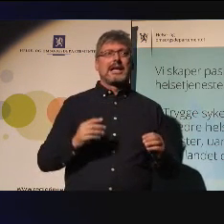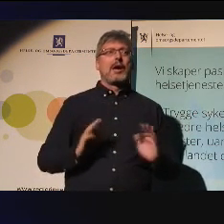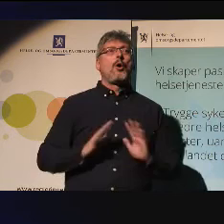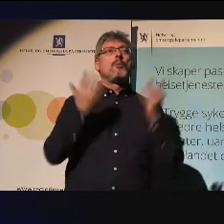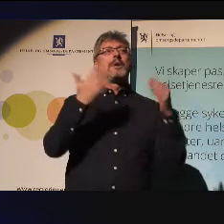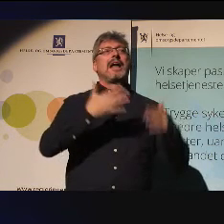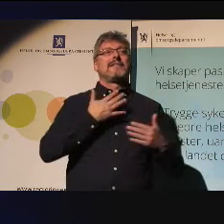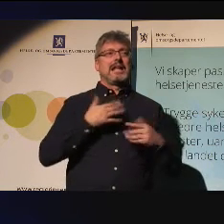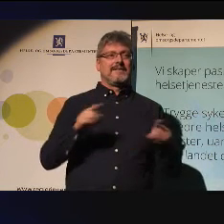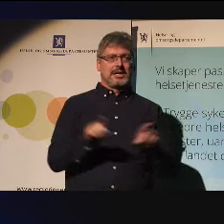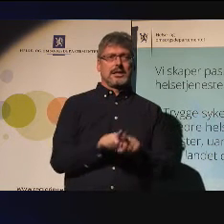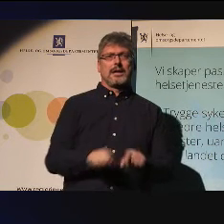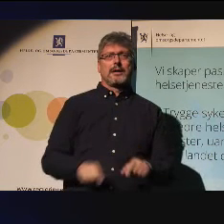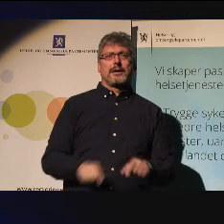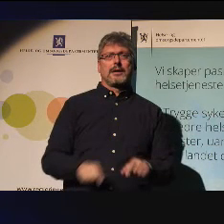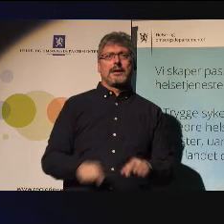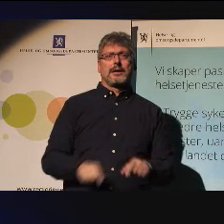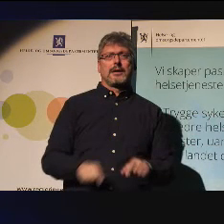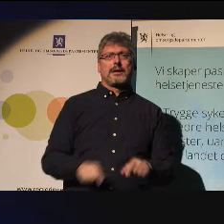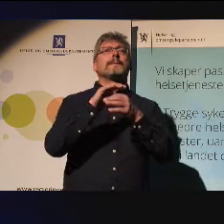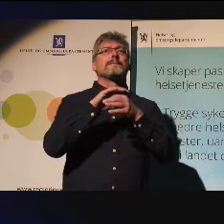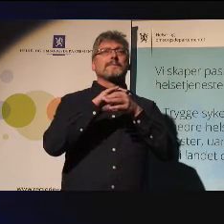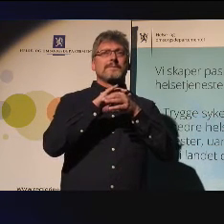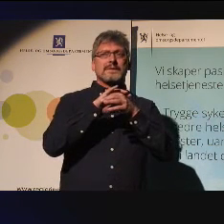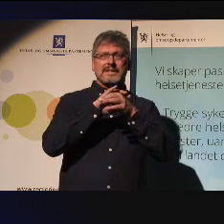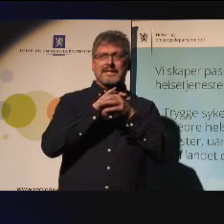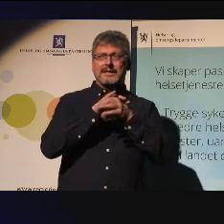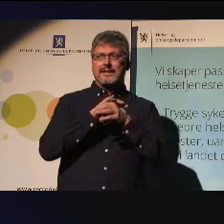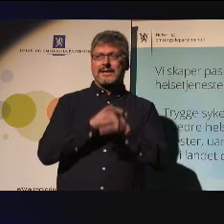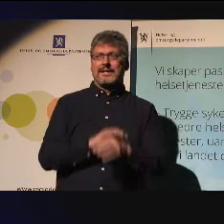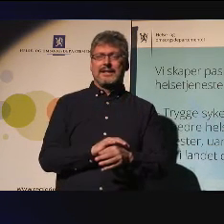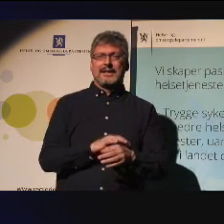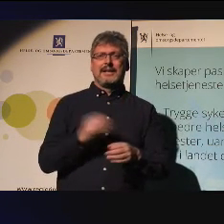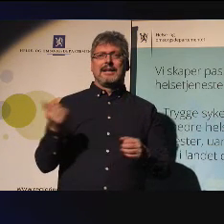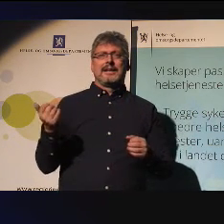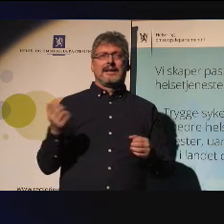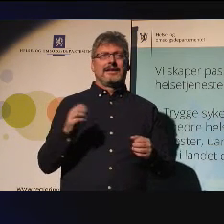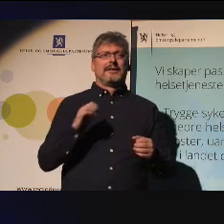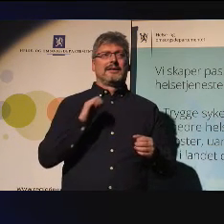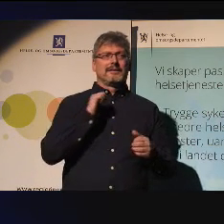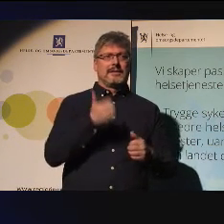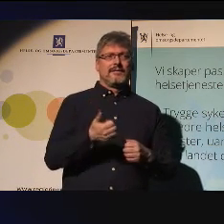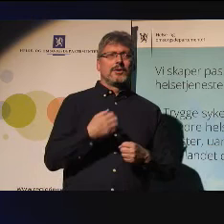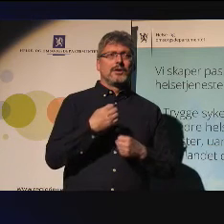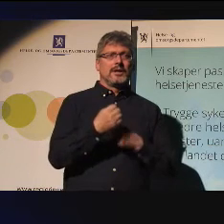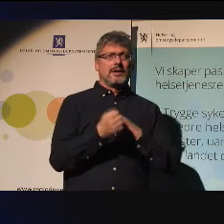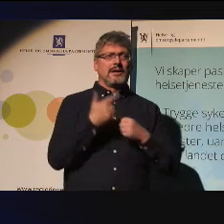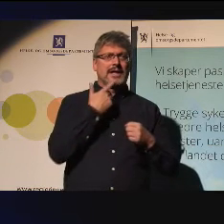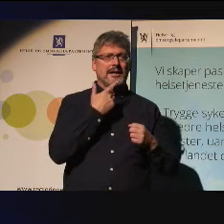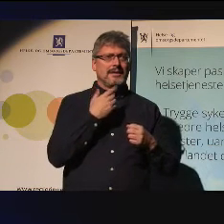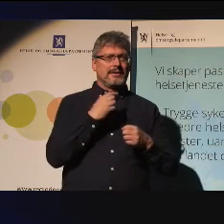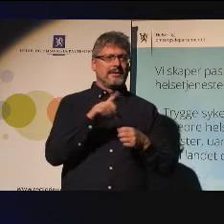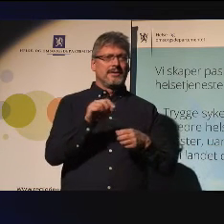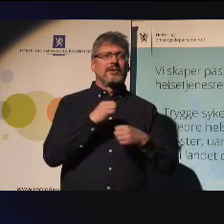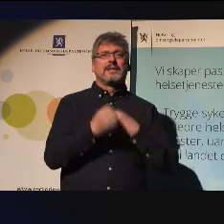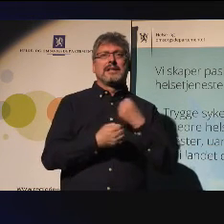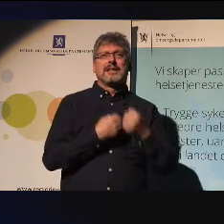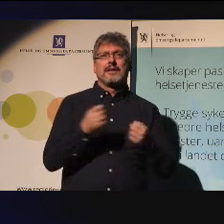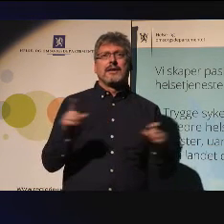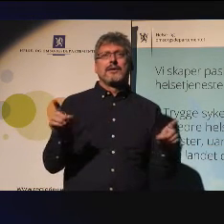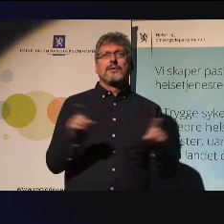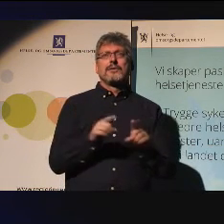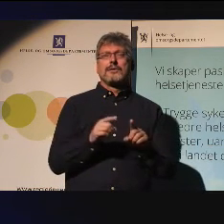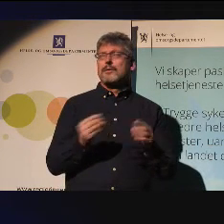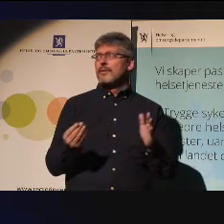livet som det. Legene Per Fugelli og Benedikte Ingstad De har intervjuet for en del år siden folk fra bygd